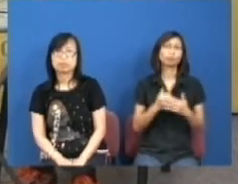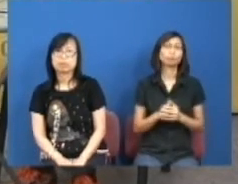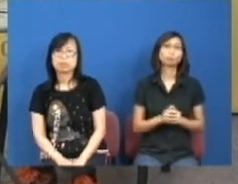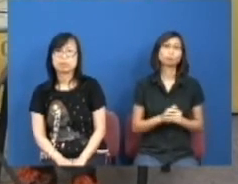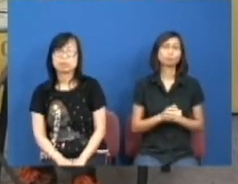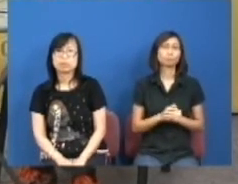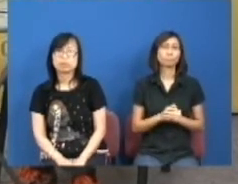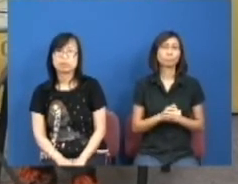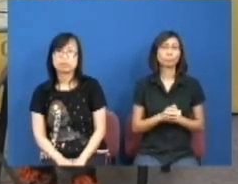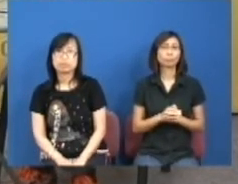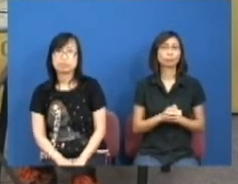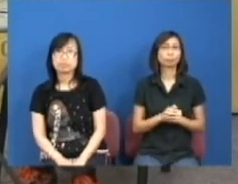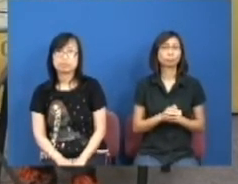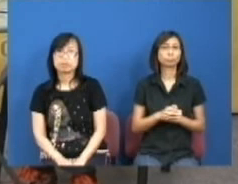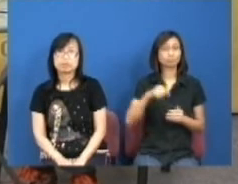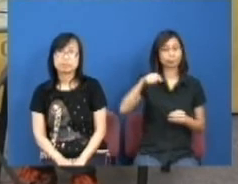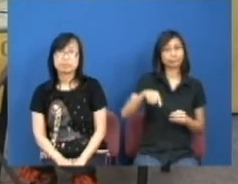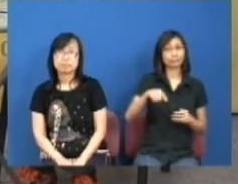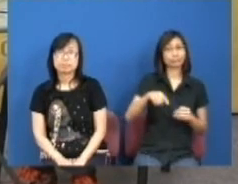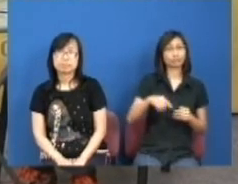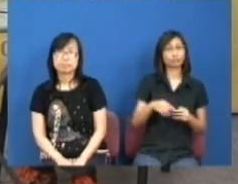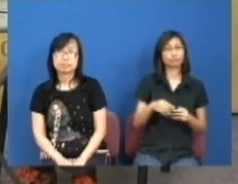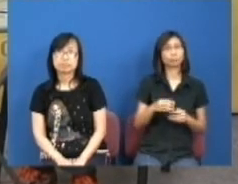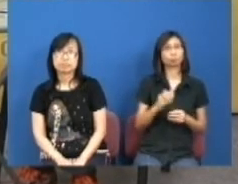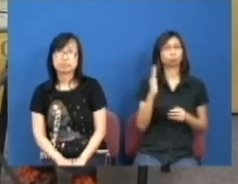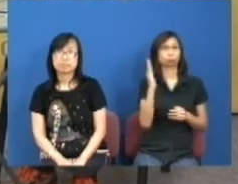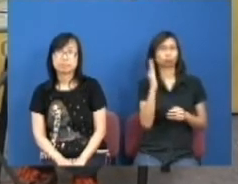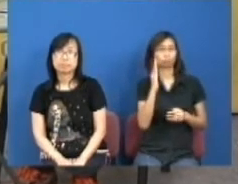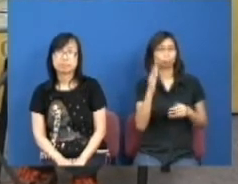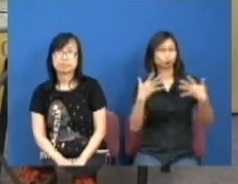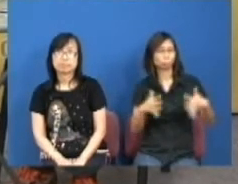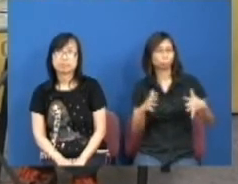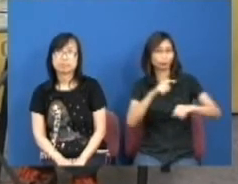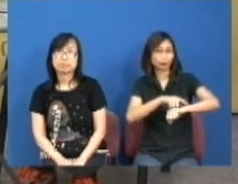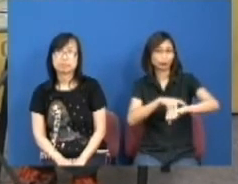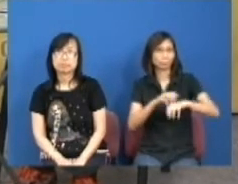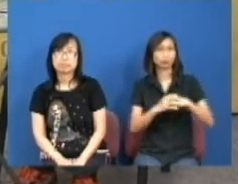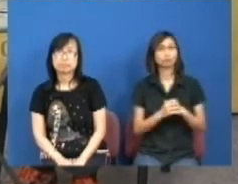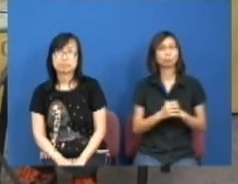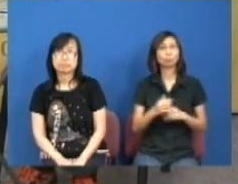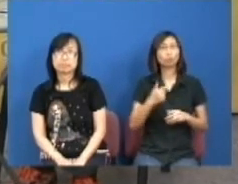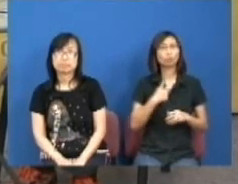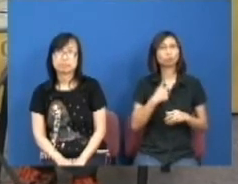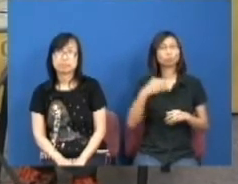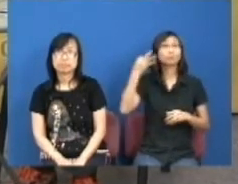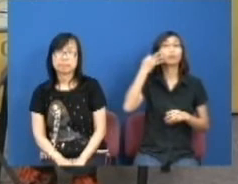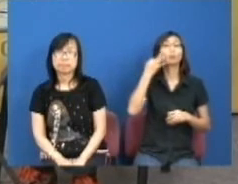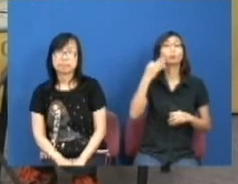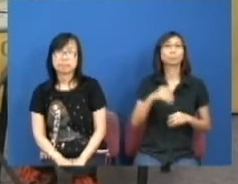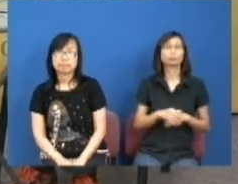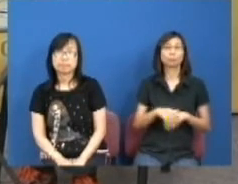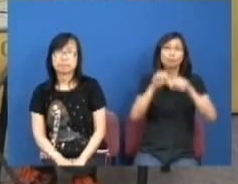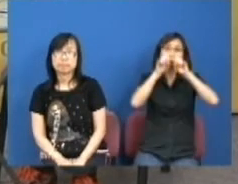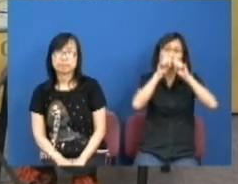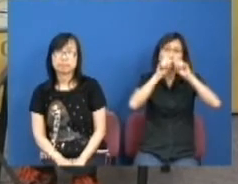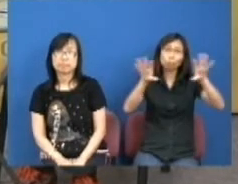咁就到節目差唔多接近完嘅時候，咁我哋嘉賓有冇啲咩嘢想同